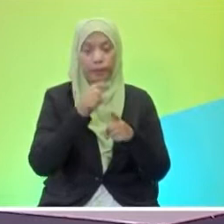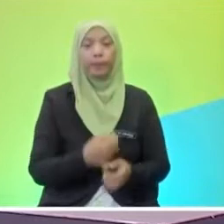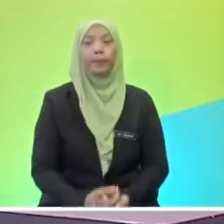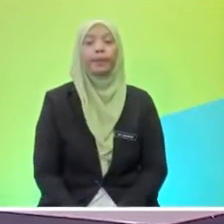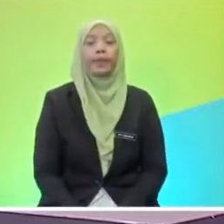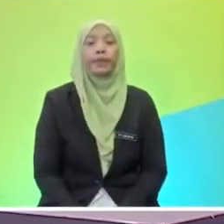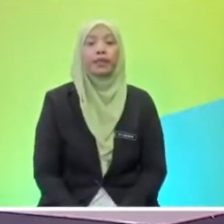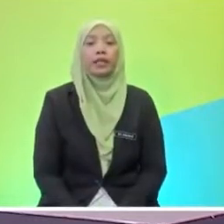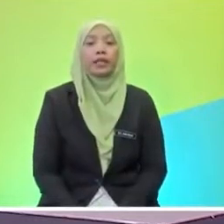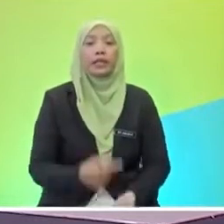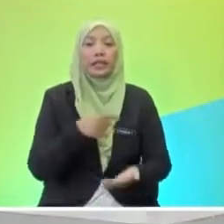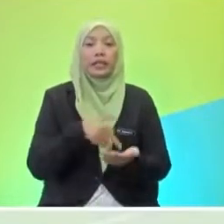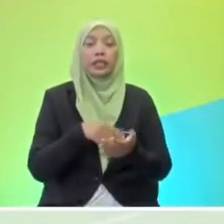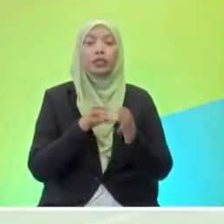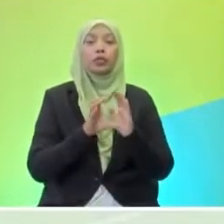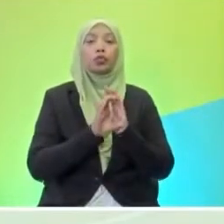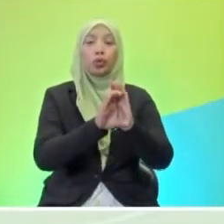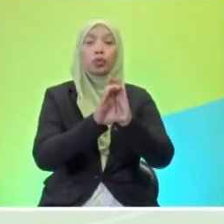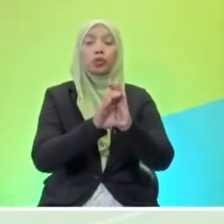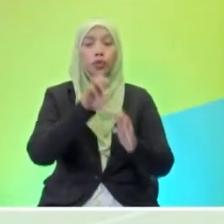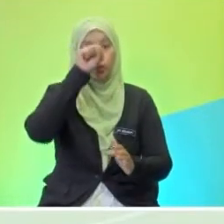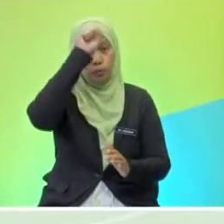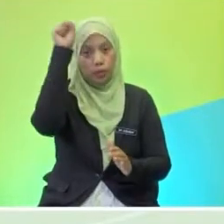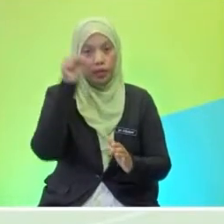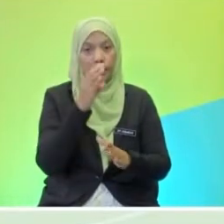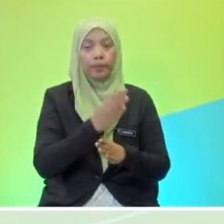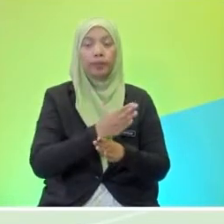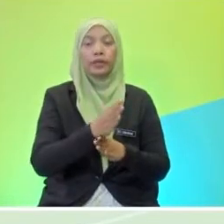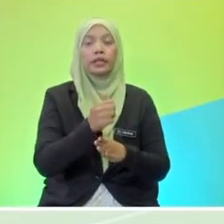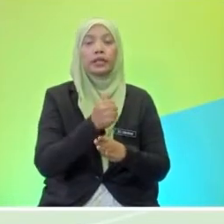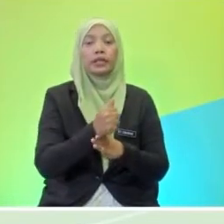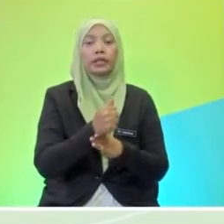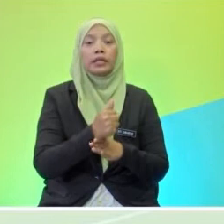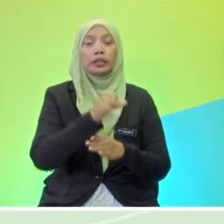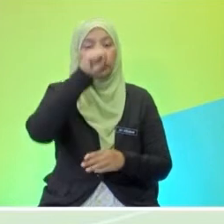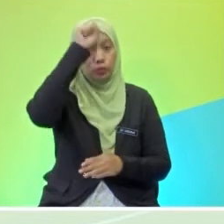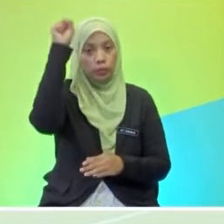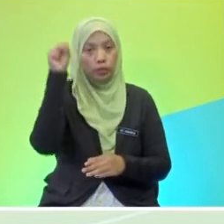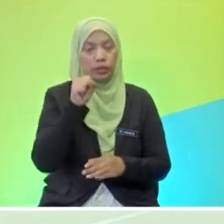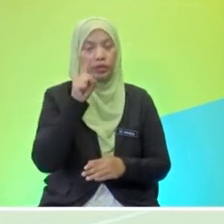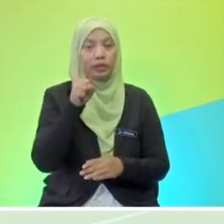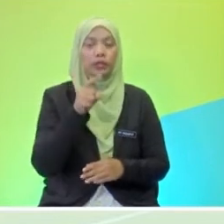ini contoh soal dan bahagian e oke soal yang satu itu